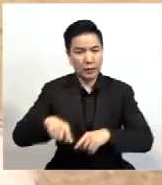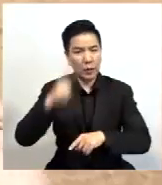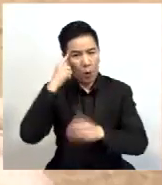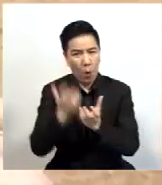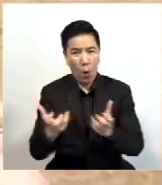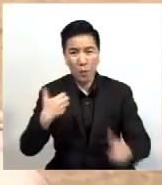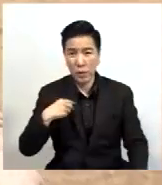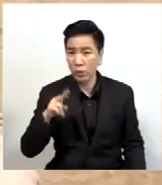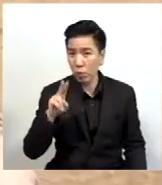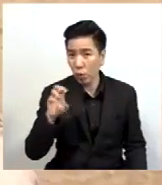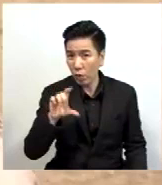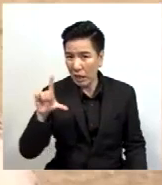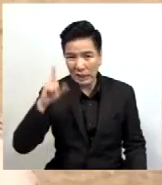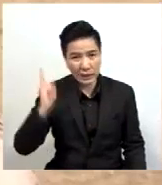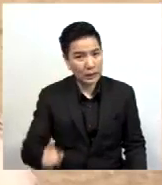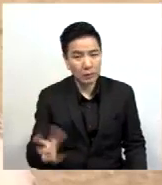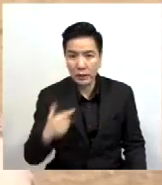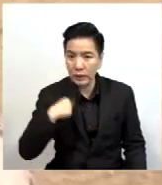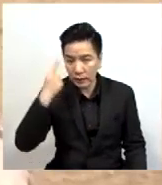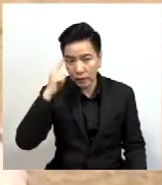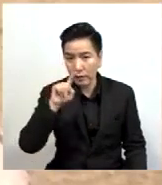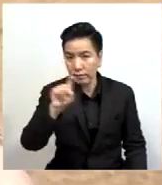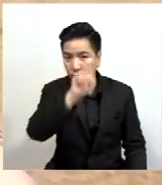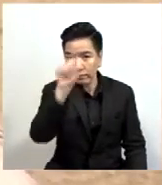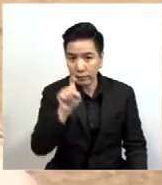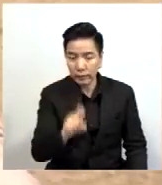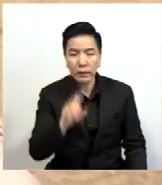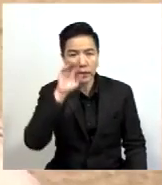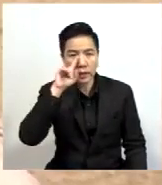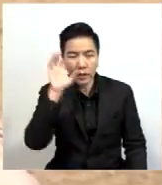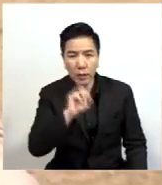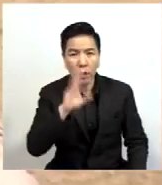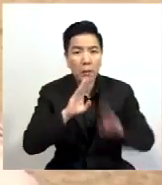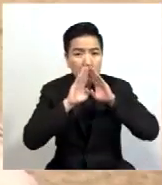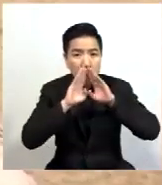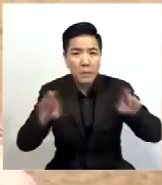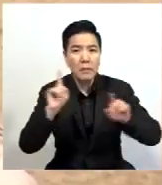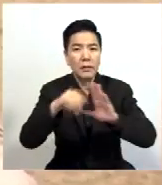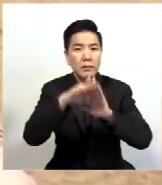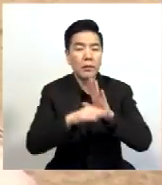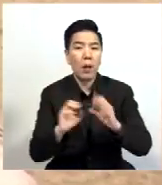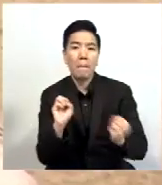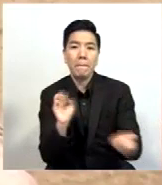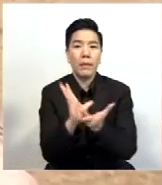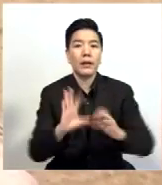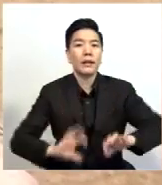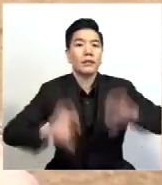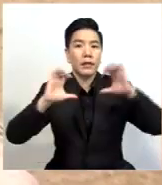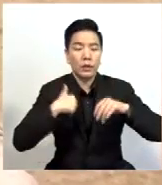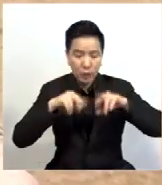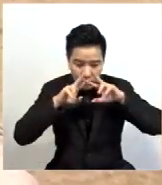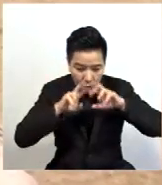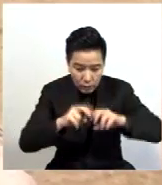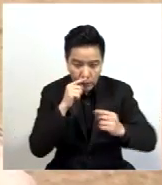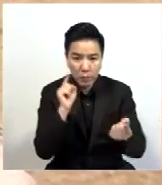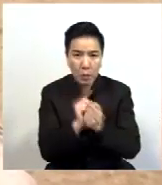าจะมีสินค้าถึง200ล้านชิ้นแล้วก็ตั้งข้อสังเกตคนที่ออกมาเปิดเผยเรื่องนี้อาจเป็นขบวนการล้มล้างรัฐบาลและจากการตรวจ